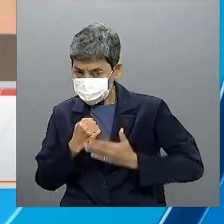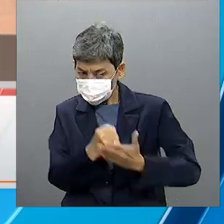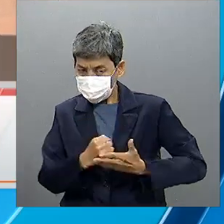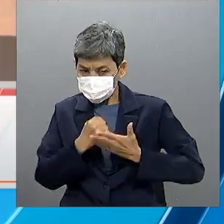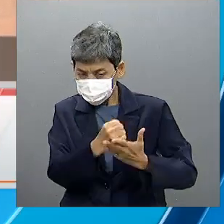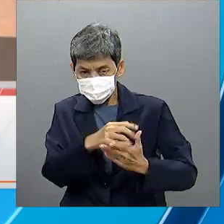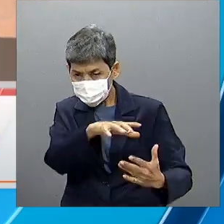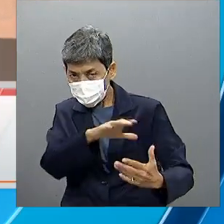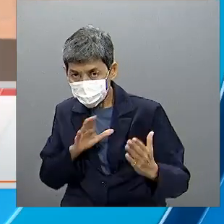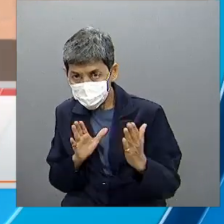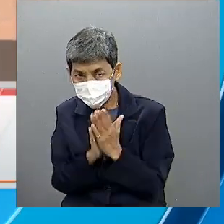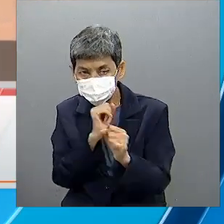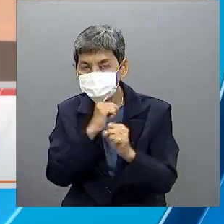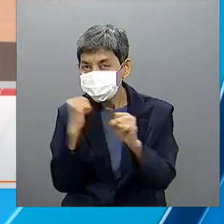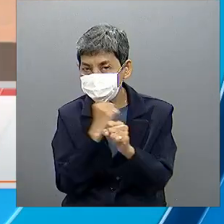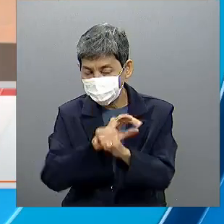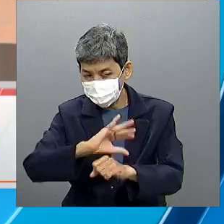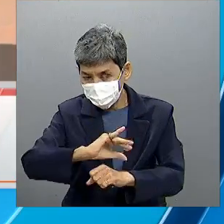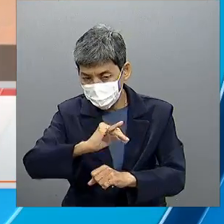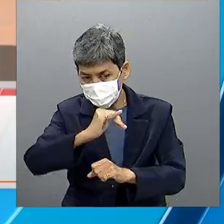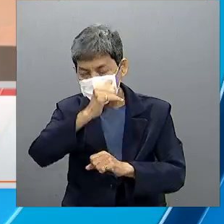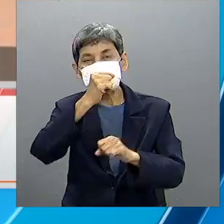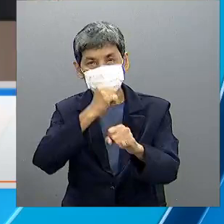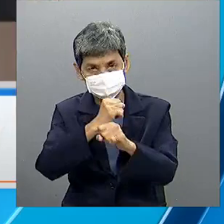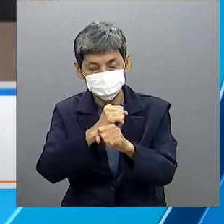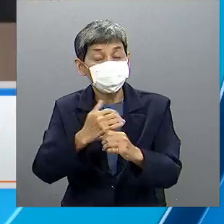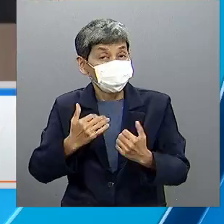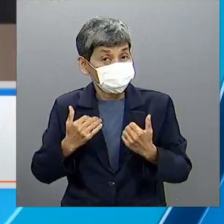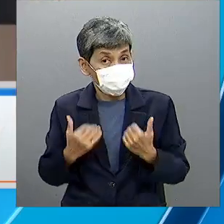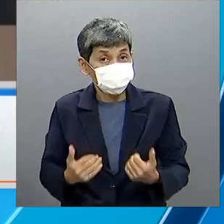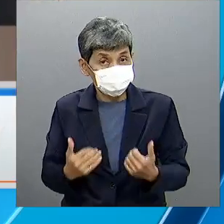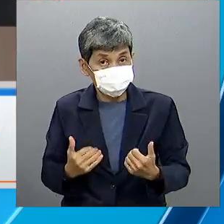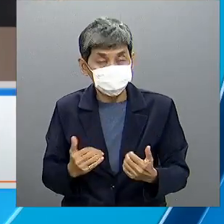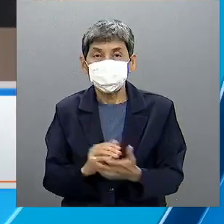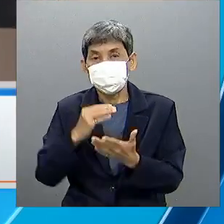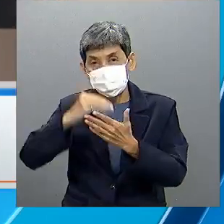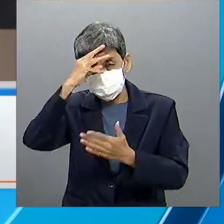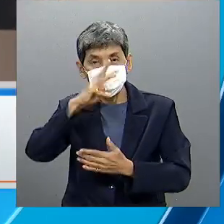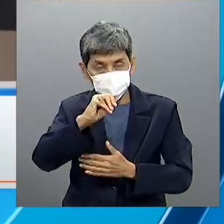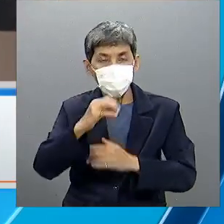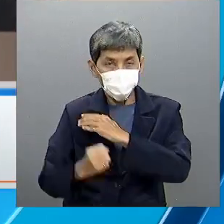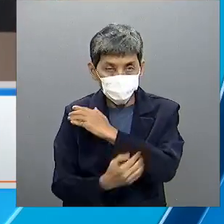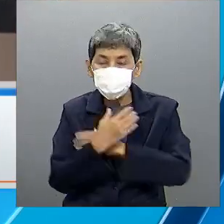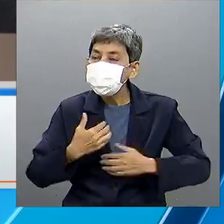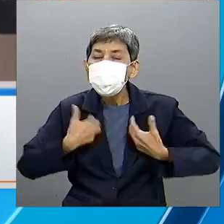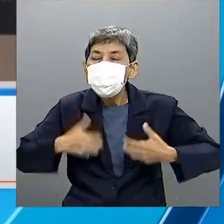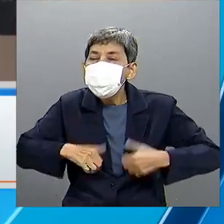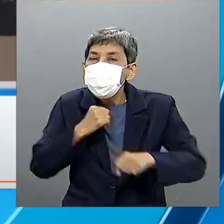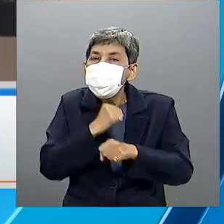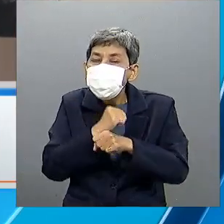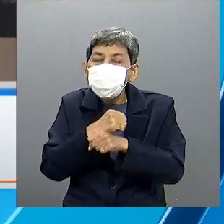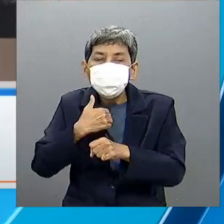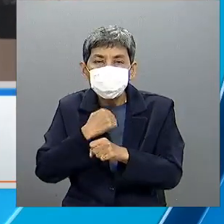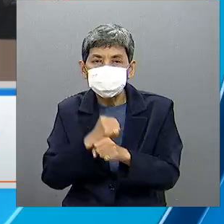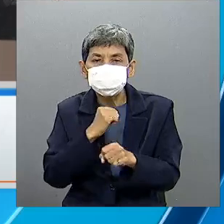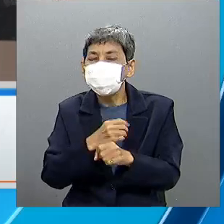การเพิ่มทักษะและประสบการณ์ตอนนี้ค่ะมัธยมเขามีโอกาสได้ลองผิดลองถูกมันเหมือนเป็นการสร้างเกาะให้เขาชั้น